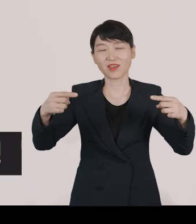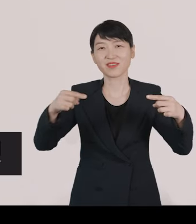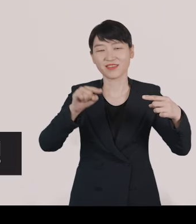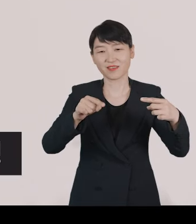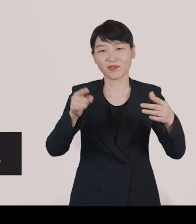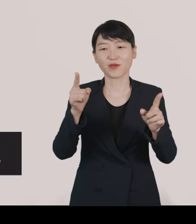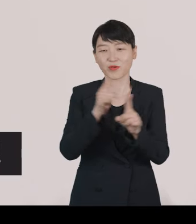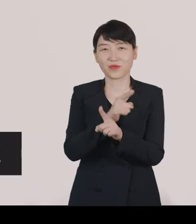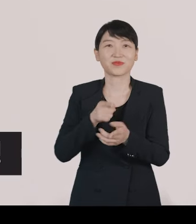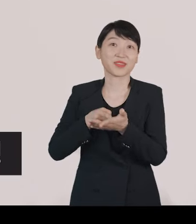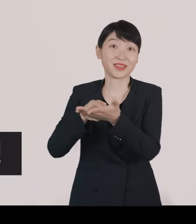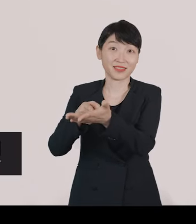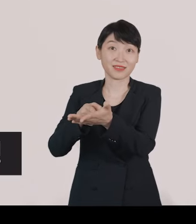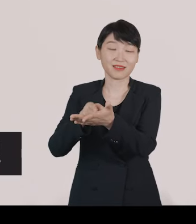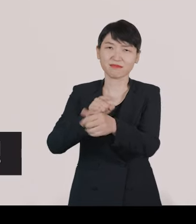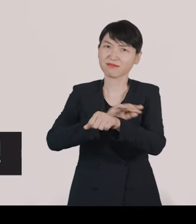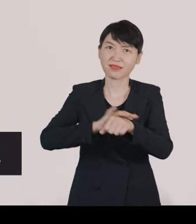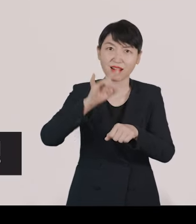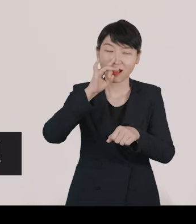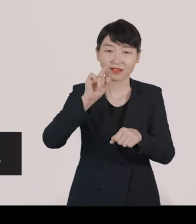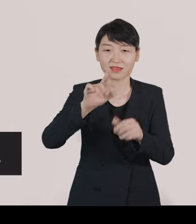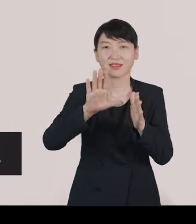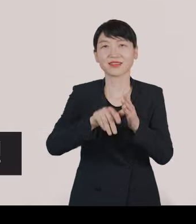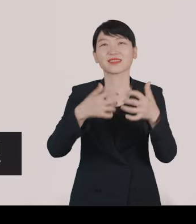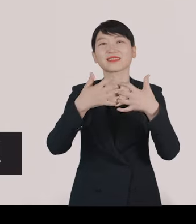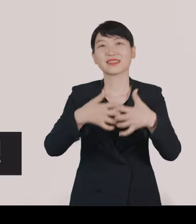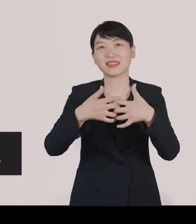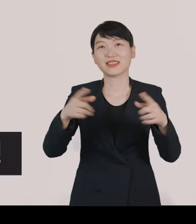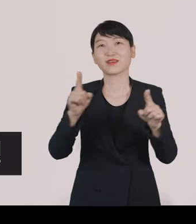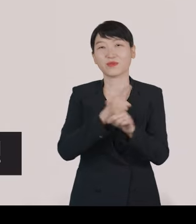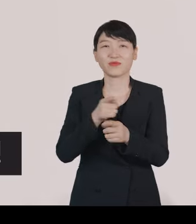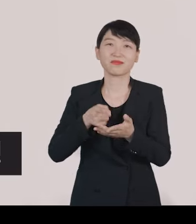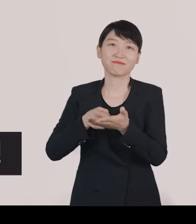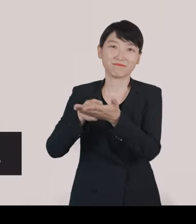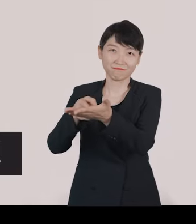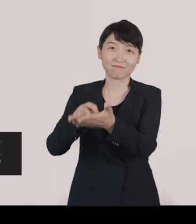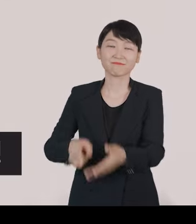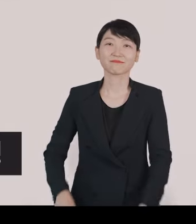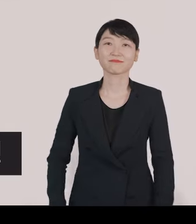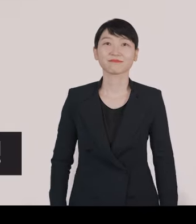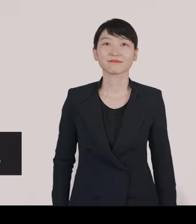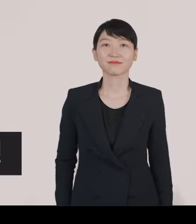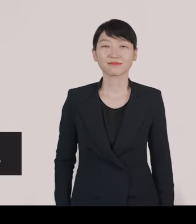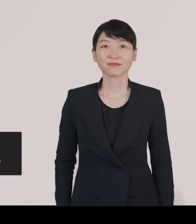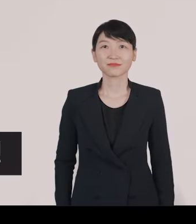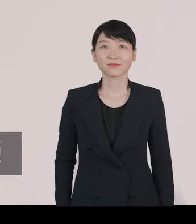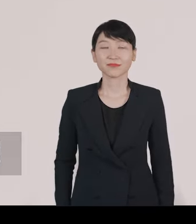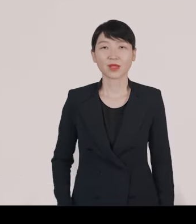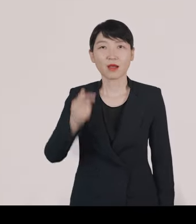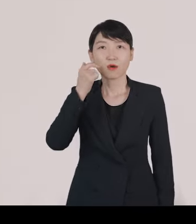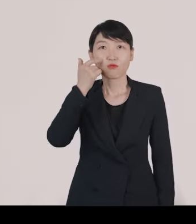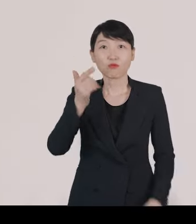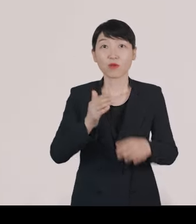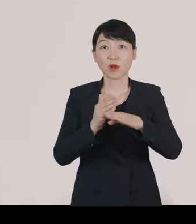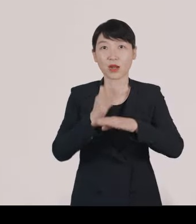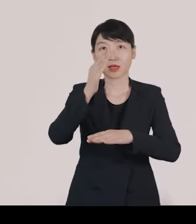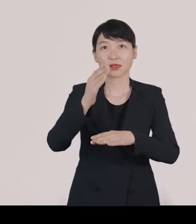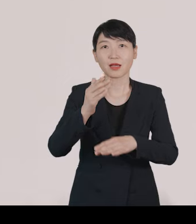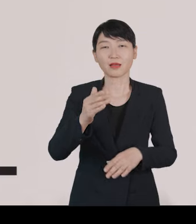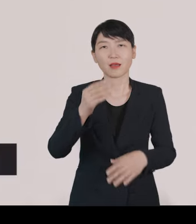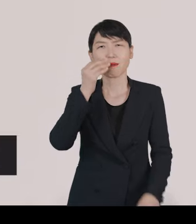교체 요청을, 센서가 작동하지 않는다면 센서 교체 요청을 해주셔야 합니다. 또한 6개월